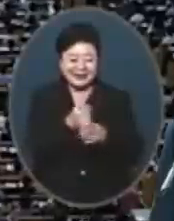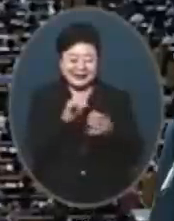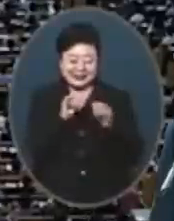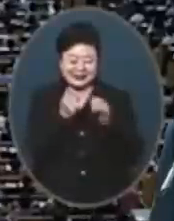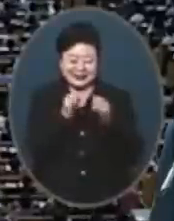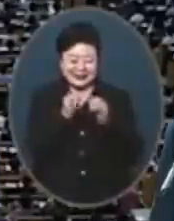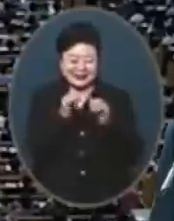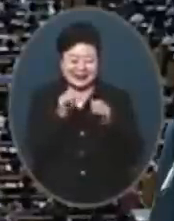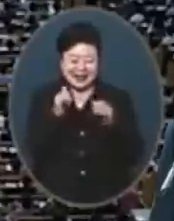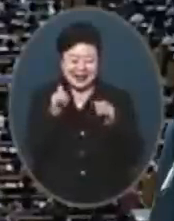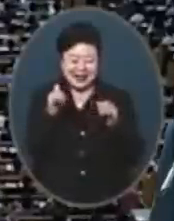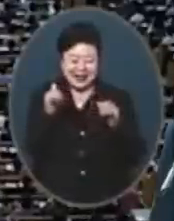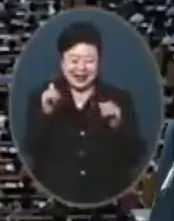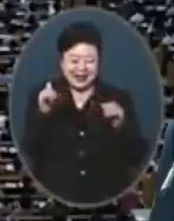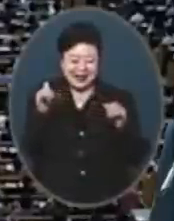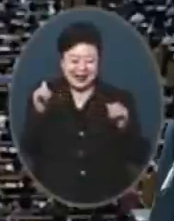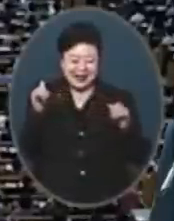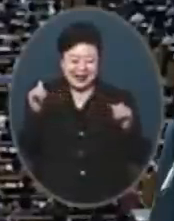사랑하는